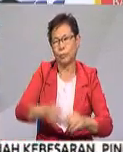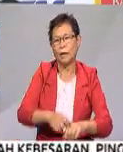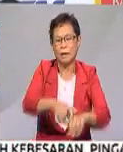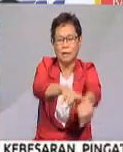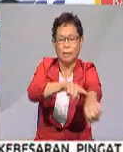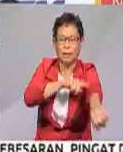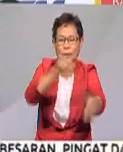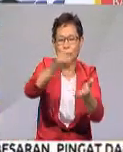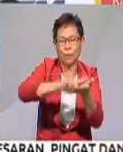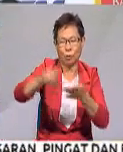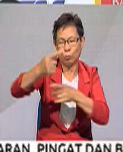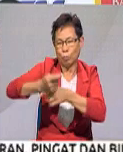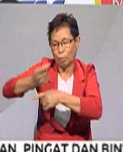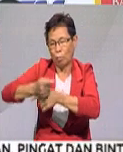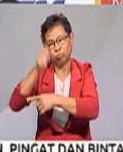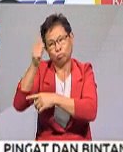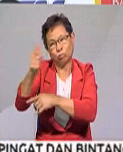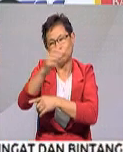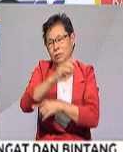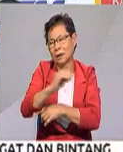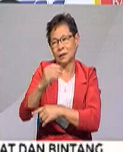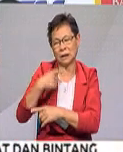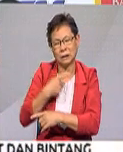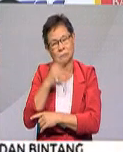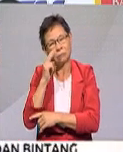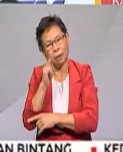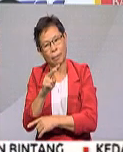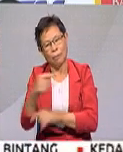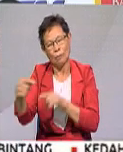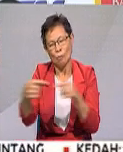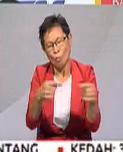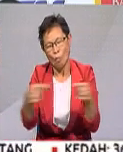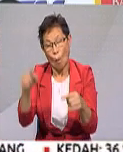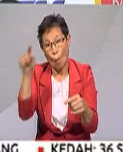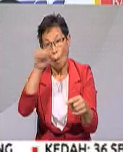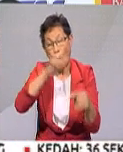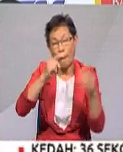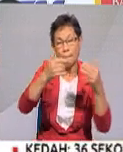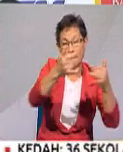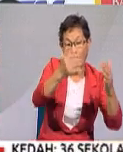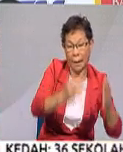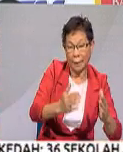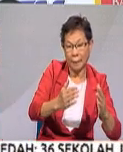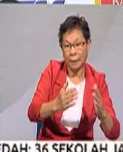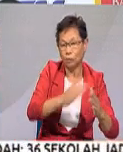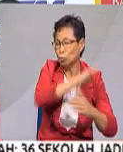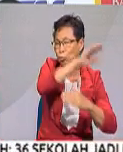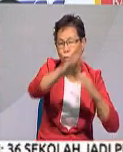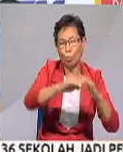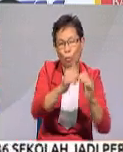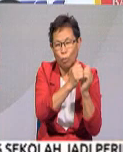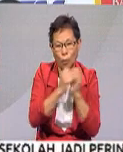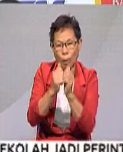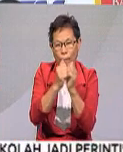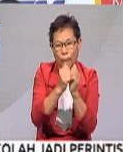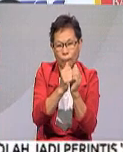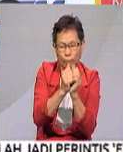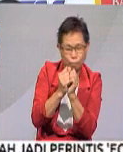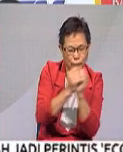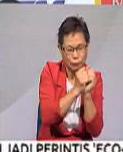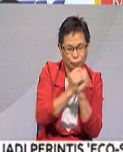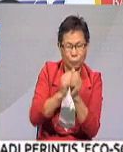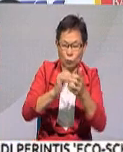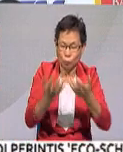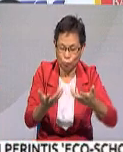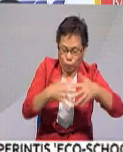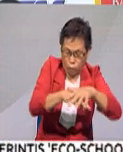Sepanjang minggu ini latihan begitu baik dan kita nampak saingan sengit antara pemain-pemain, semua ingin bersama dengan pasukan. Itu satu